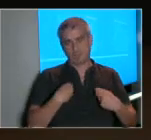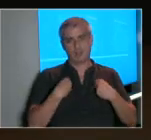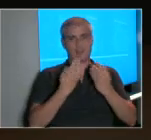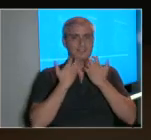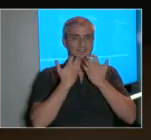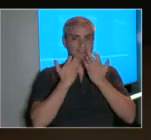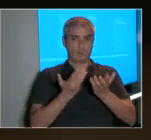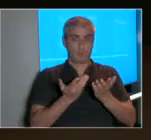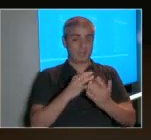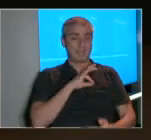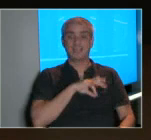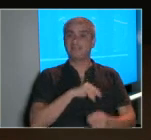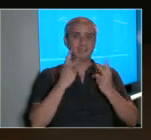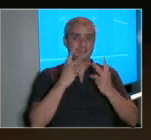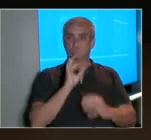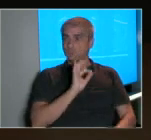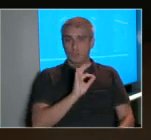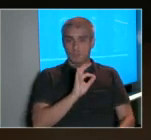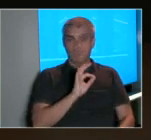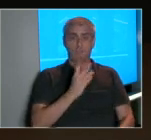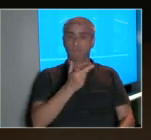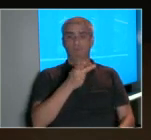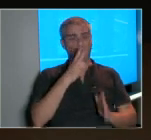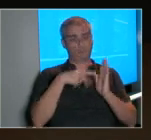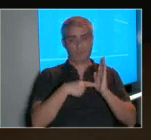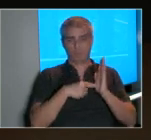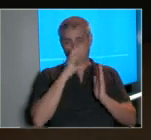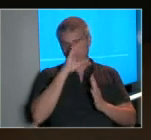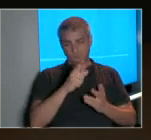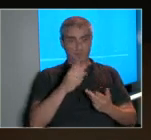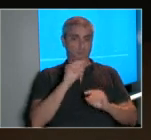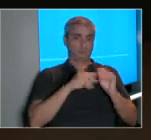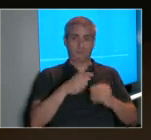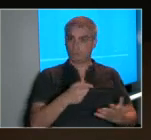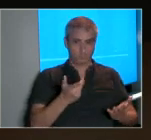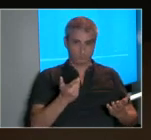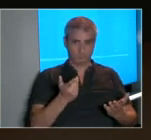סיפור. האינטרס העיקרי שלה הוא שיקראו אותה, יצפו בה, יצרכו אותה,